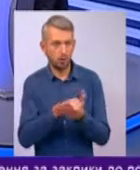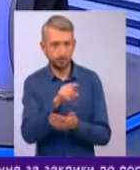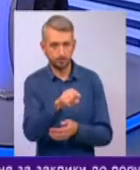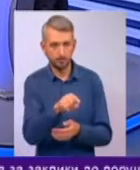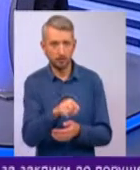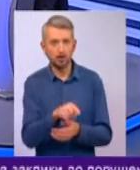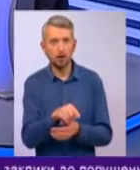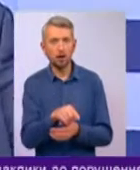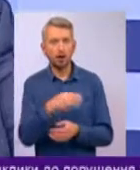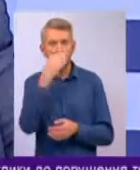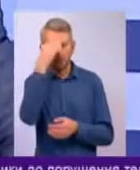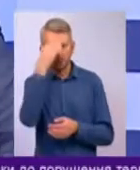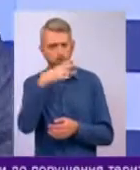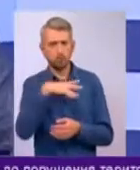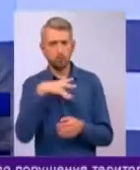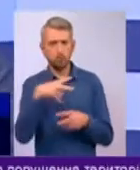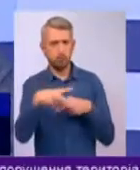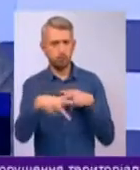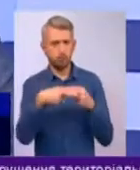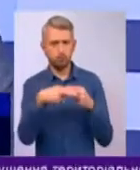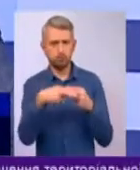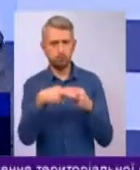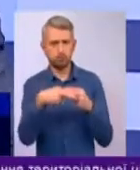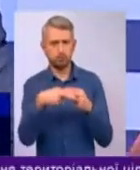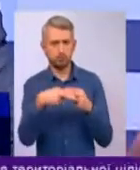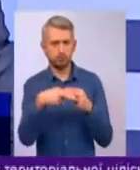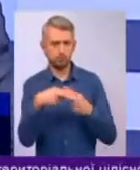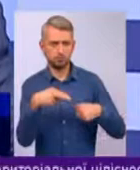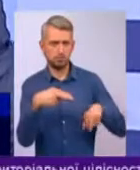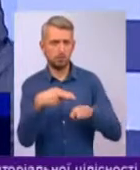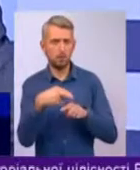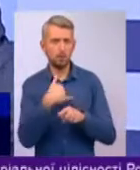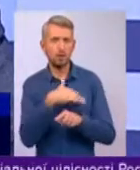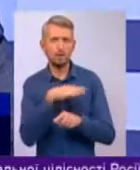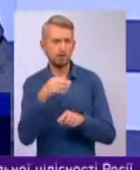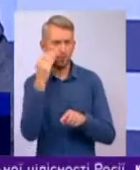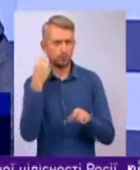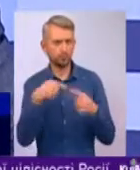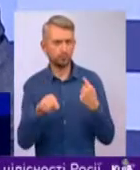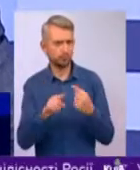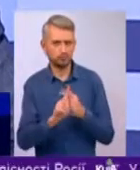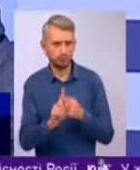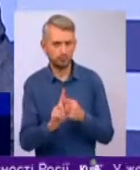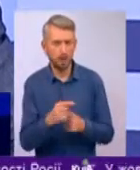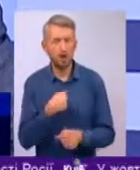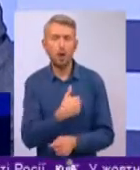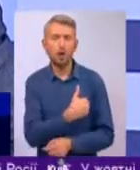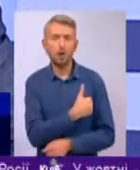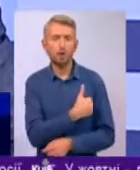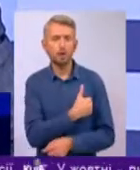мірі співпадало з тим, що ми тут казали, до речі. У нас не було розбіжності. Я би